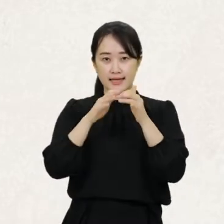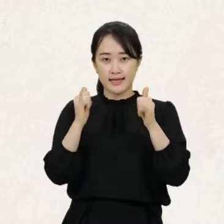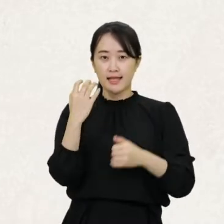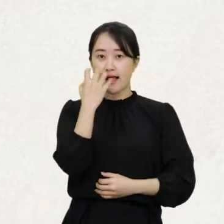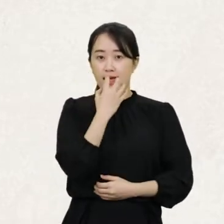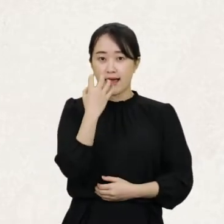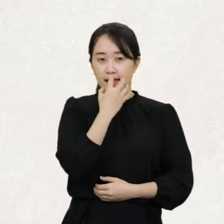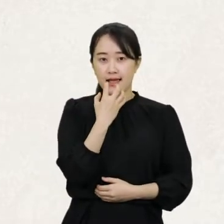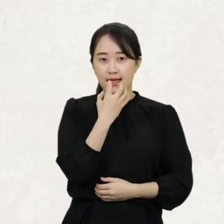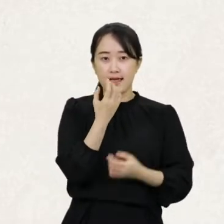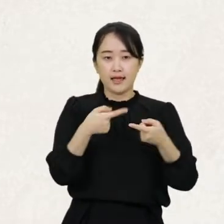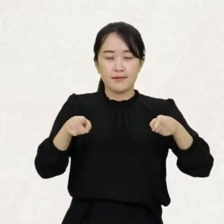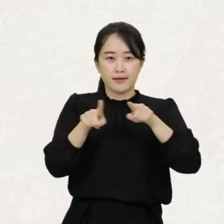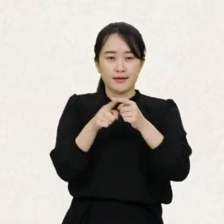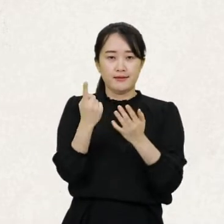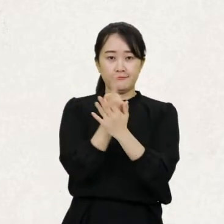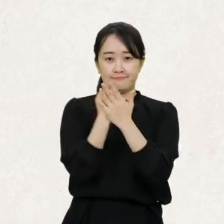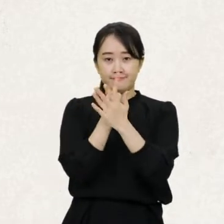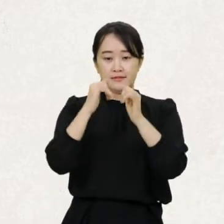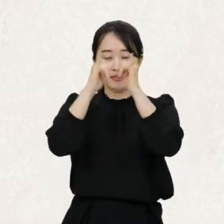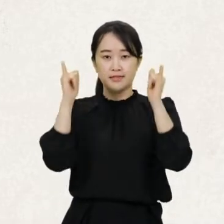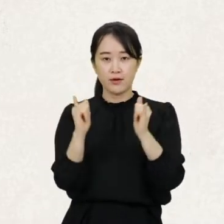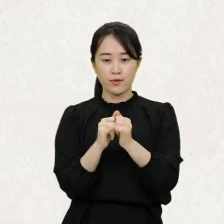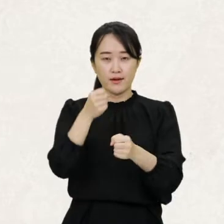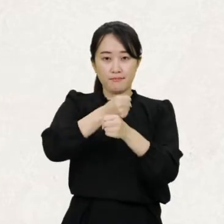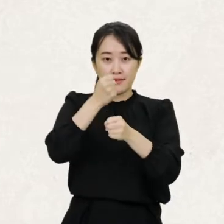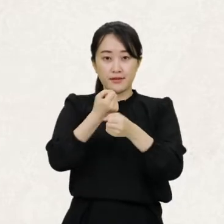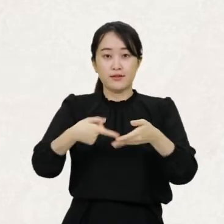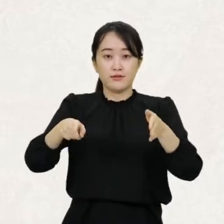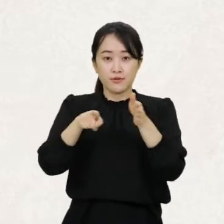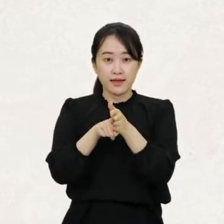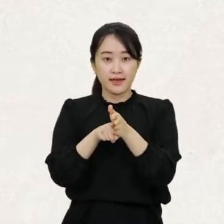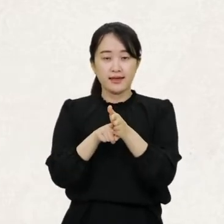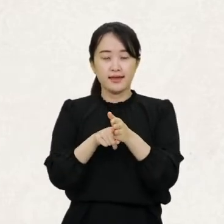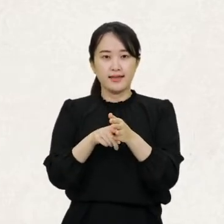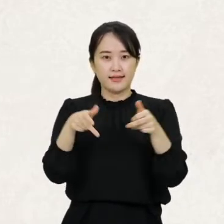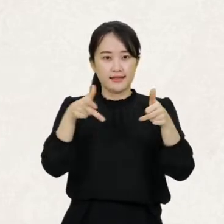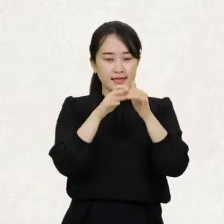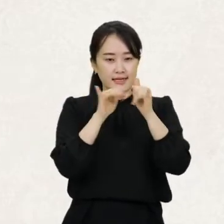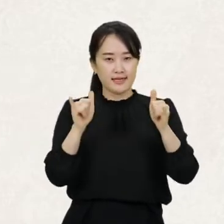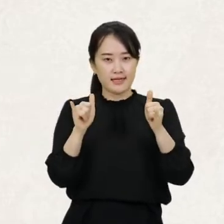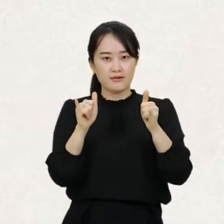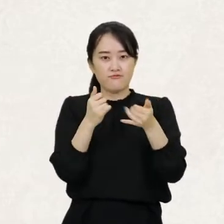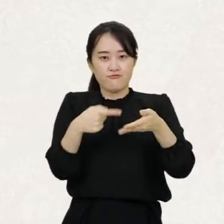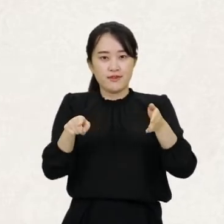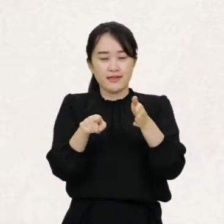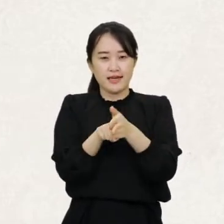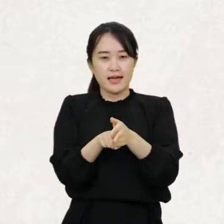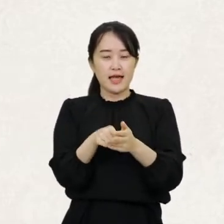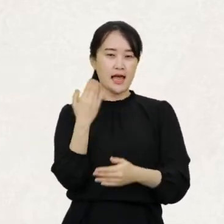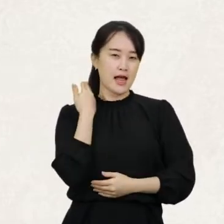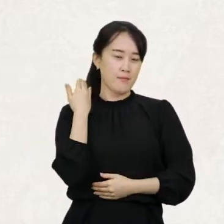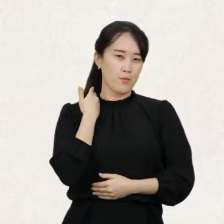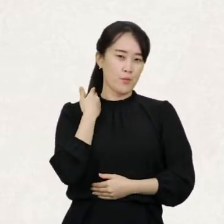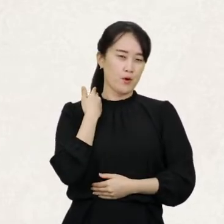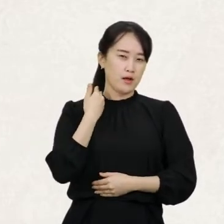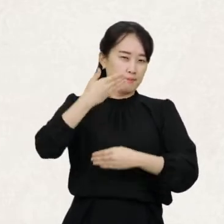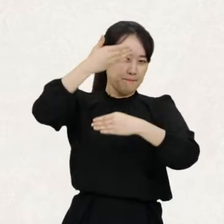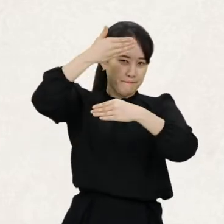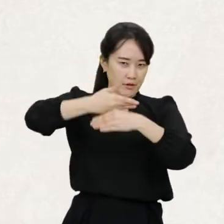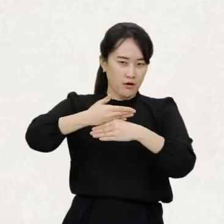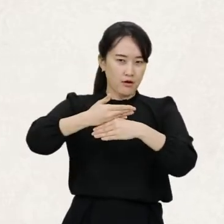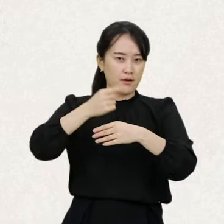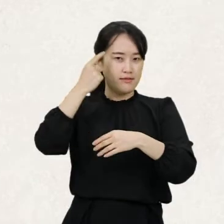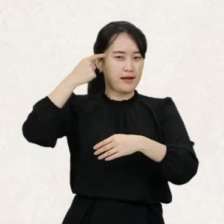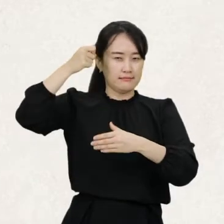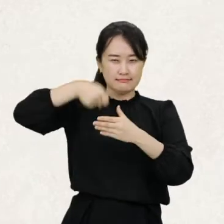장애인과 비장애인이 함께 어울려 사는 사회를 만들어가기 위해서는 장애인을 향한 보이지 않는 장벽과 그릇된